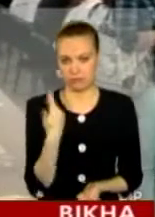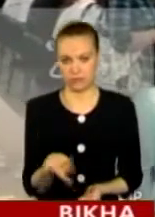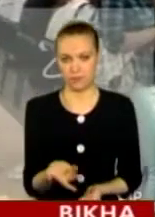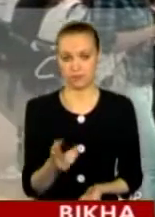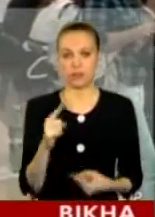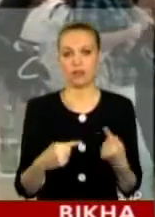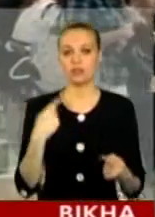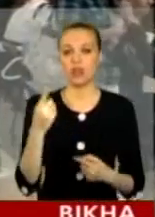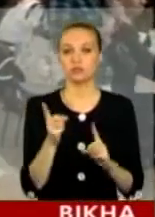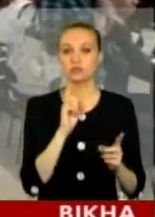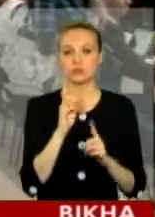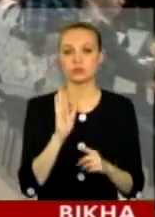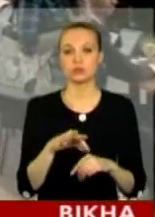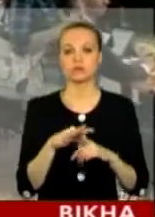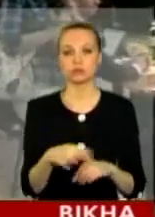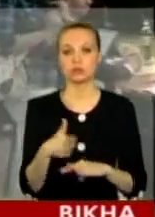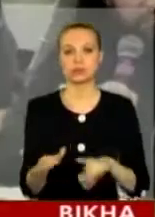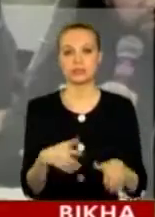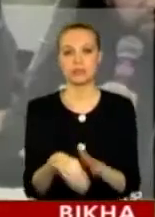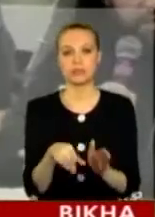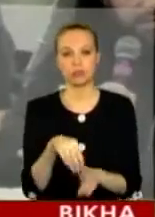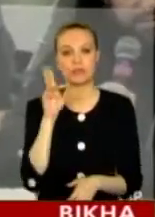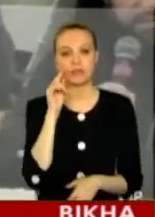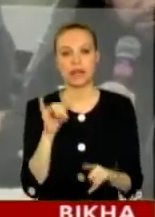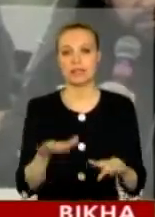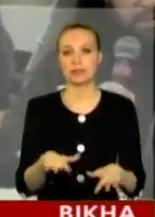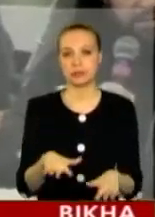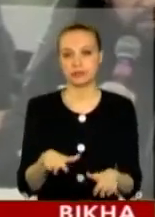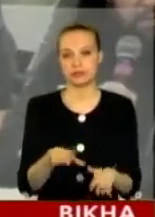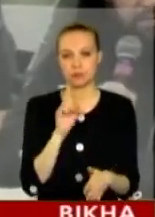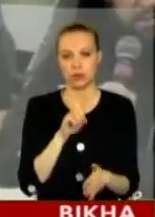Наступный раунд перемог проведут уже после выборов, дата и місце під питанням.